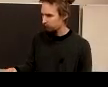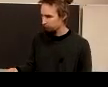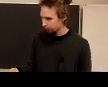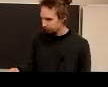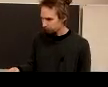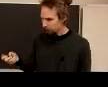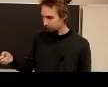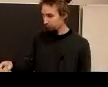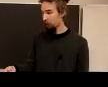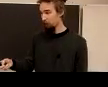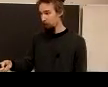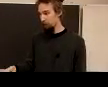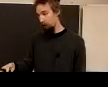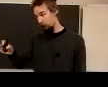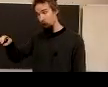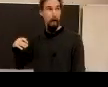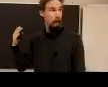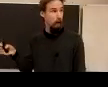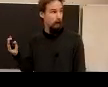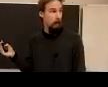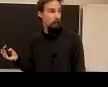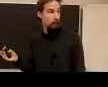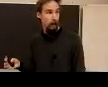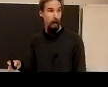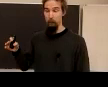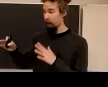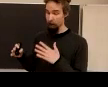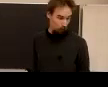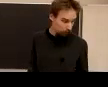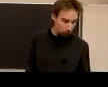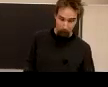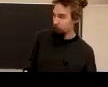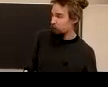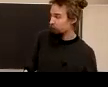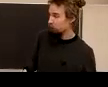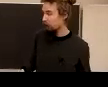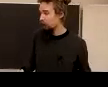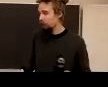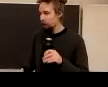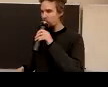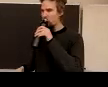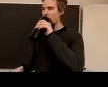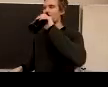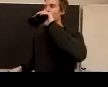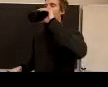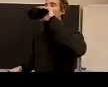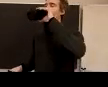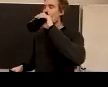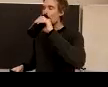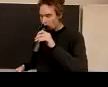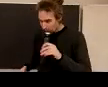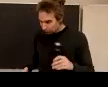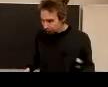Sitten tässä mä oon, katsotaan kuin pitkälle, että mut vähän luonnostellut tämmöistä taksonomiaa,